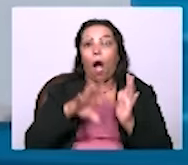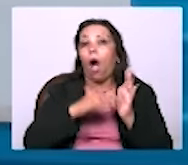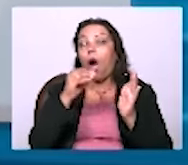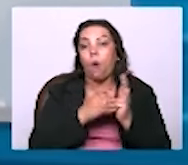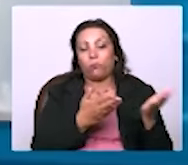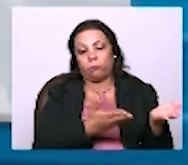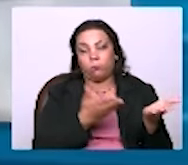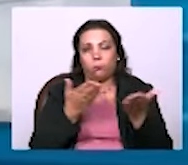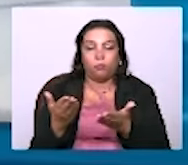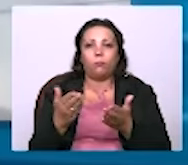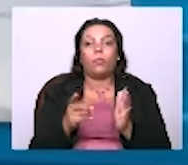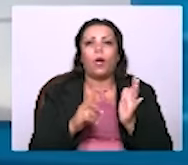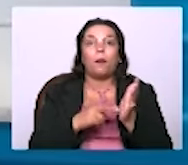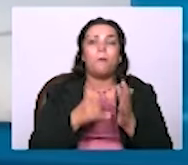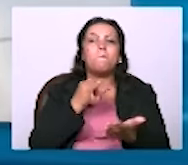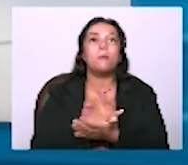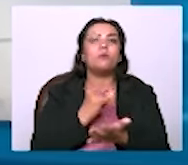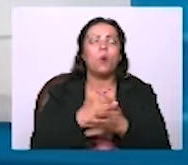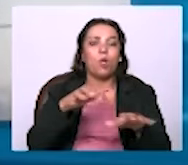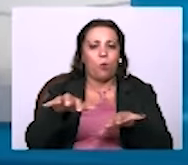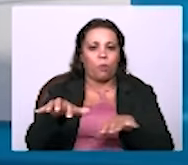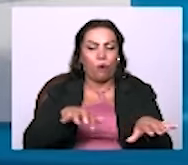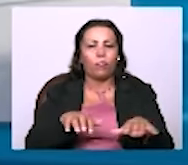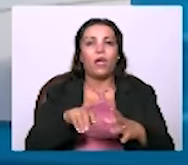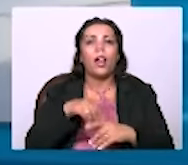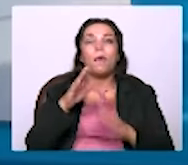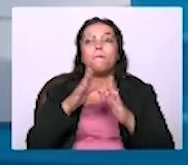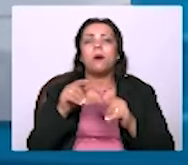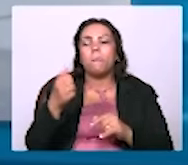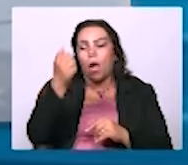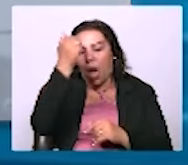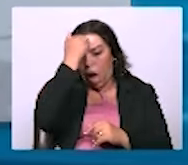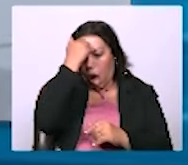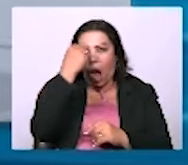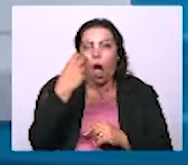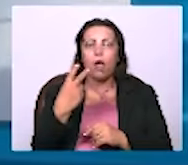زياره بيقوم بها مسؤول ايراني رفيع الى مصر من